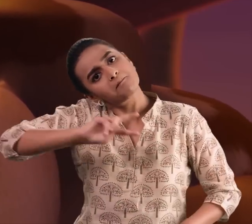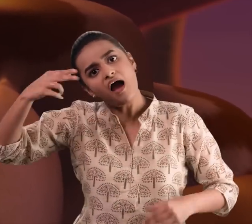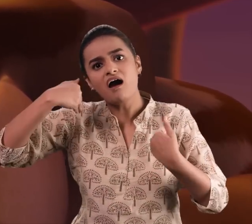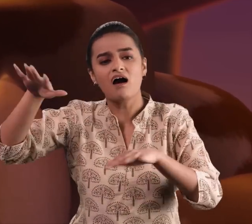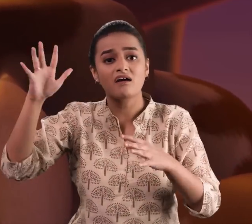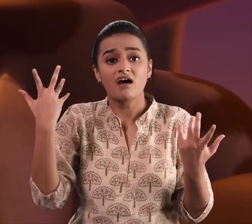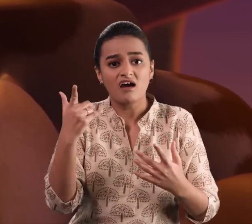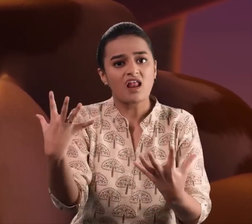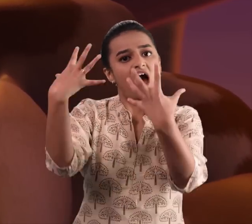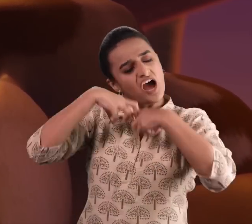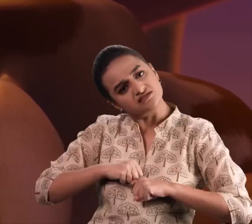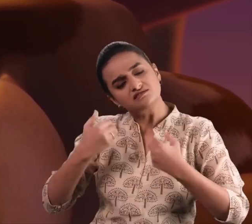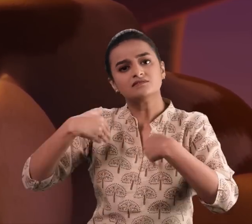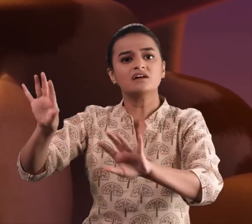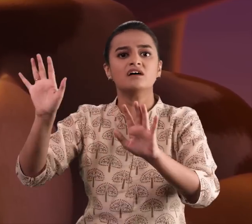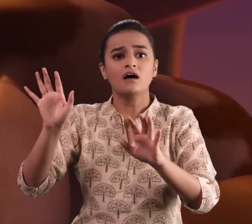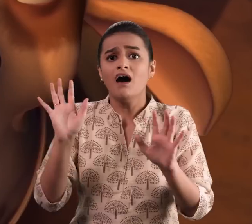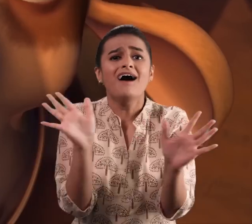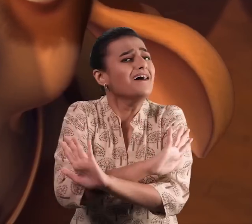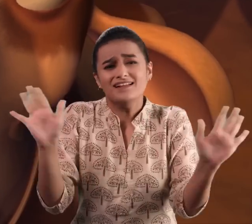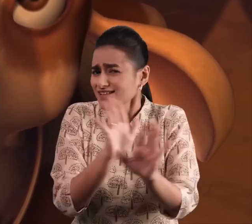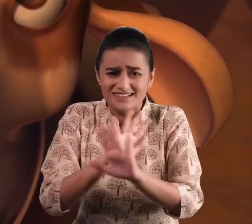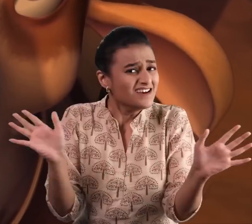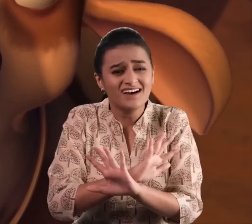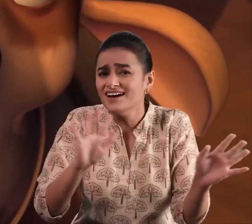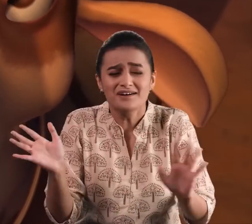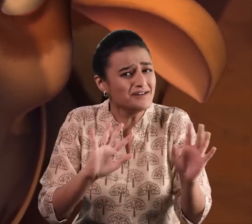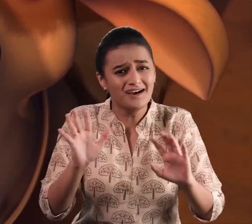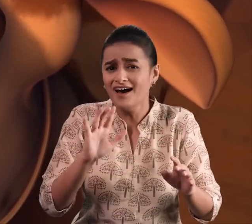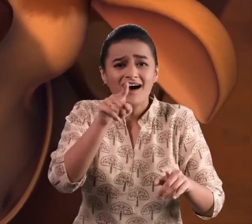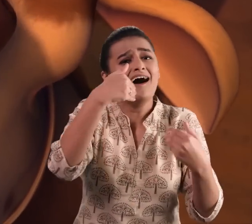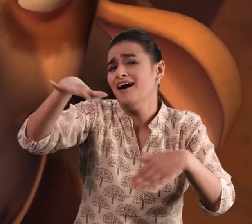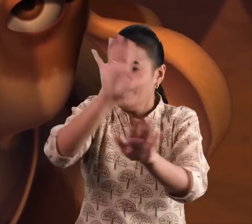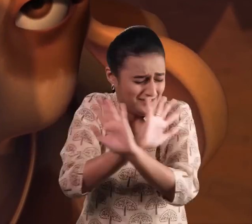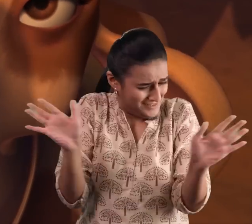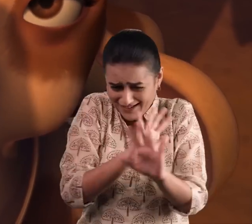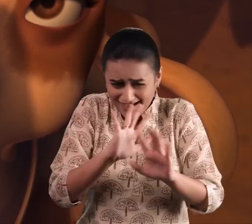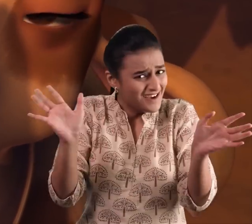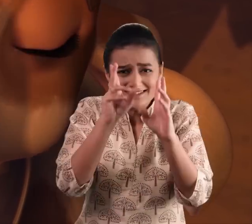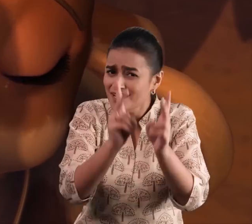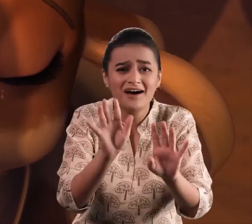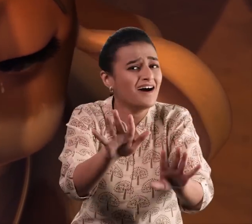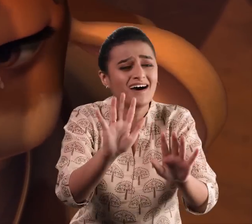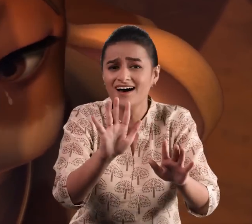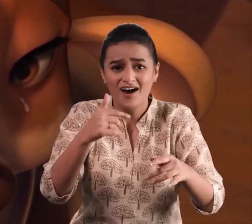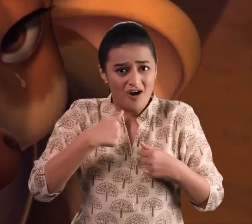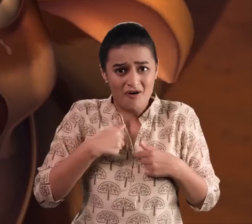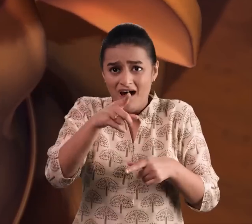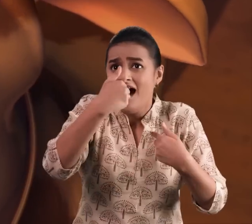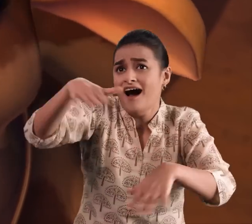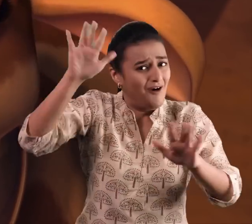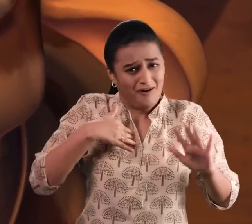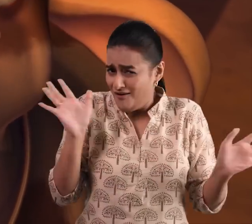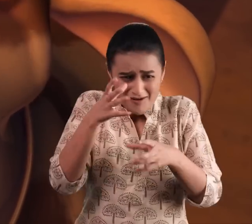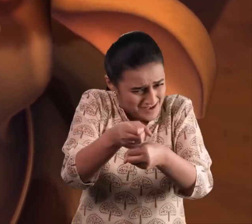जाऊंगी, ताकि वो मुझे अपना भोजन बना सके। नहीं, तुम मुझे छोड़ के कहीं नहीं जाओगी। मैं